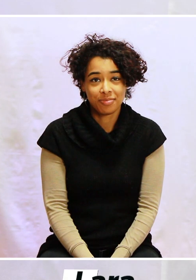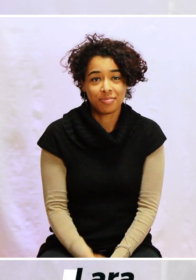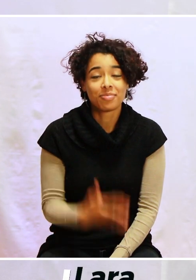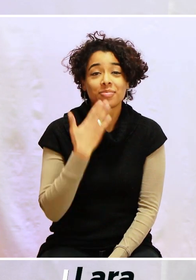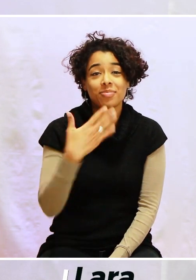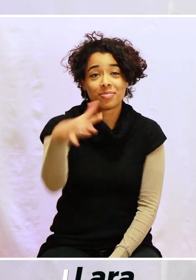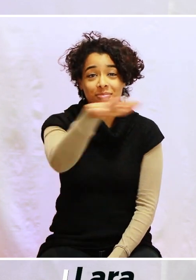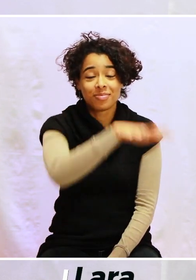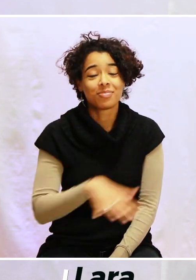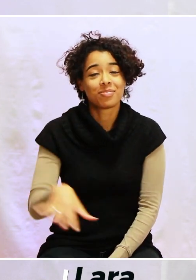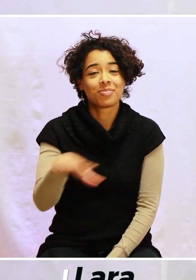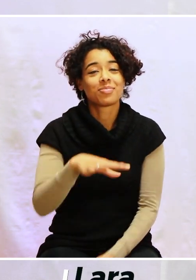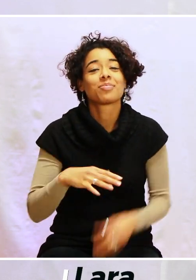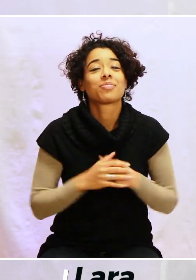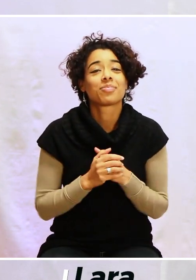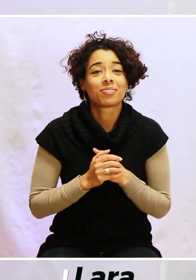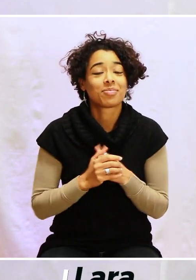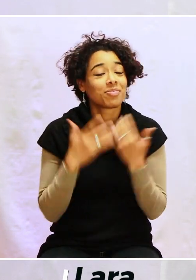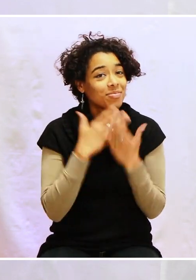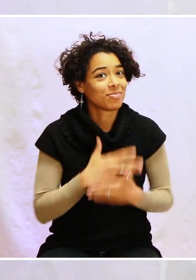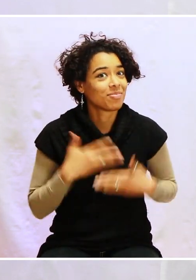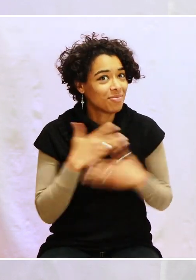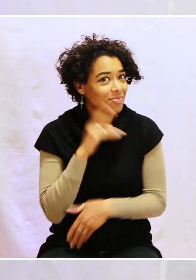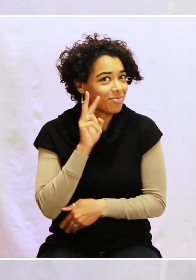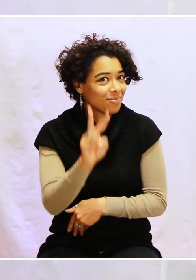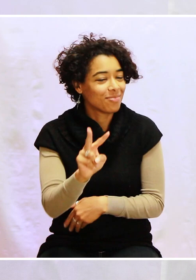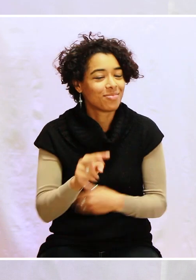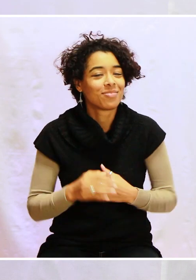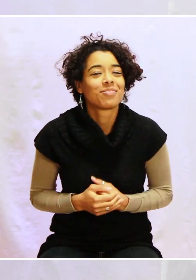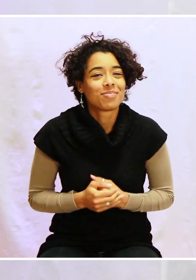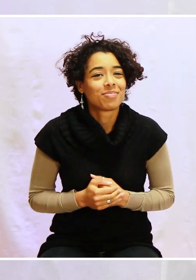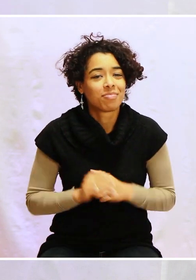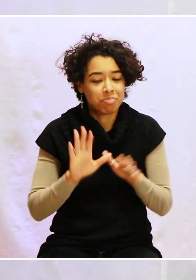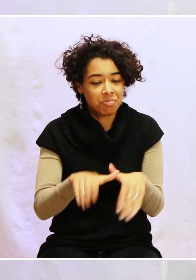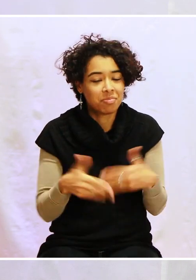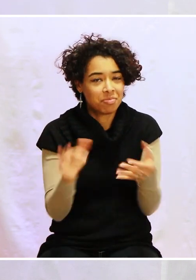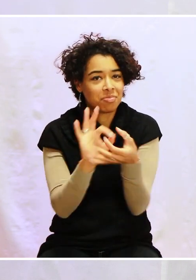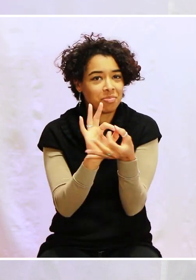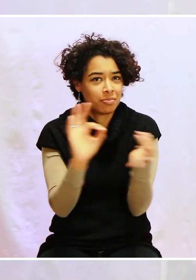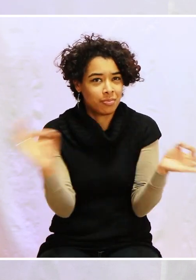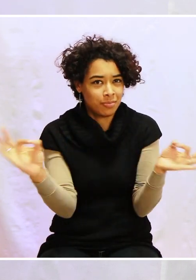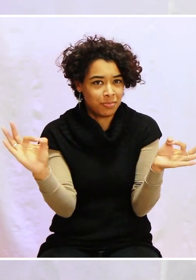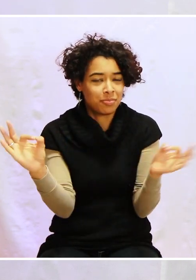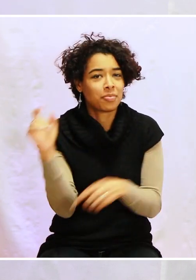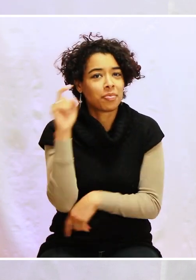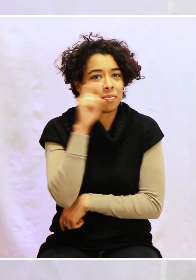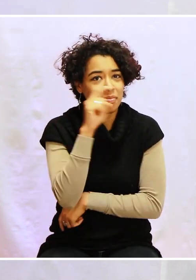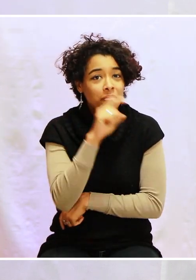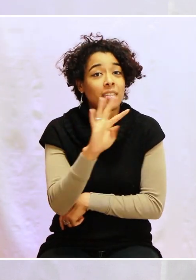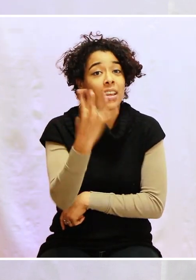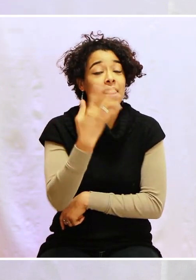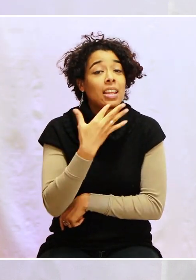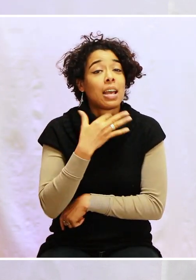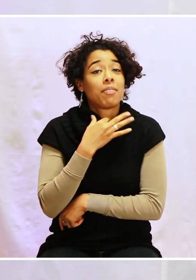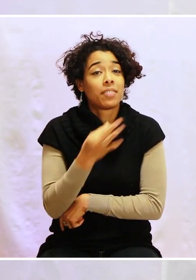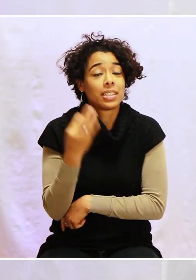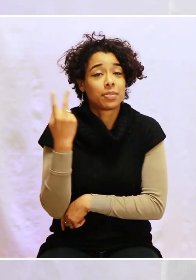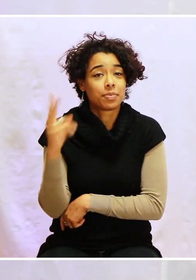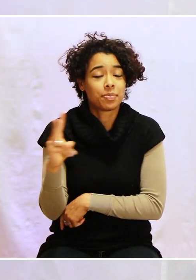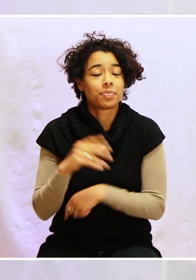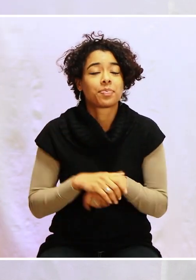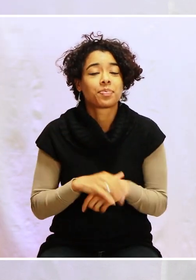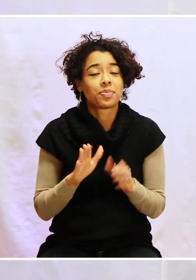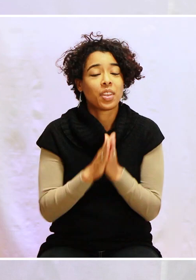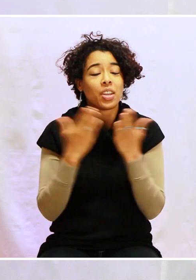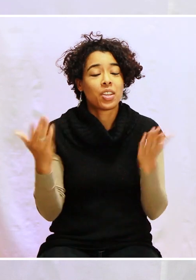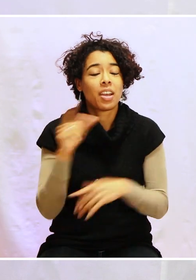Bien, bonjour à tous et à toutes. Voilà, content de vous retrouver. On continue notre lecture avec Léa et son 4e fils. Genèse